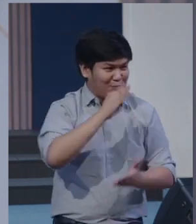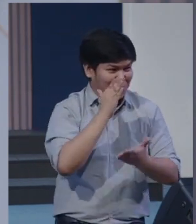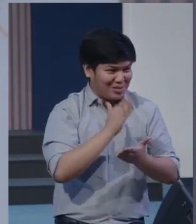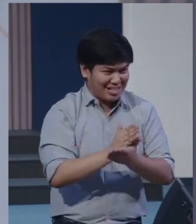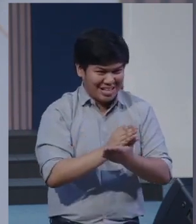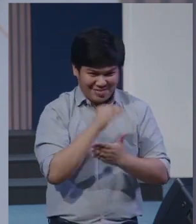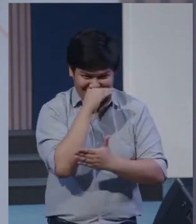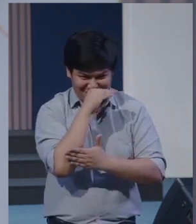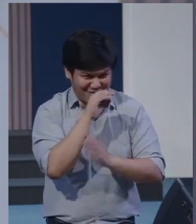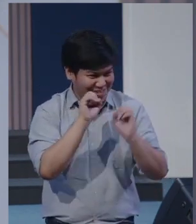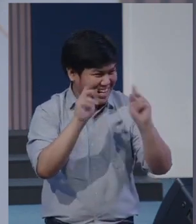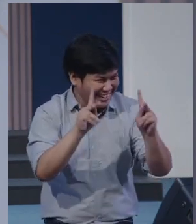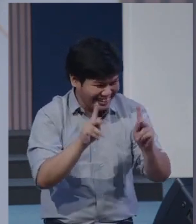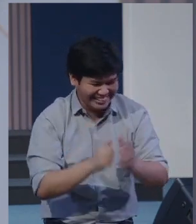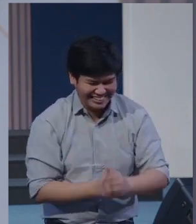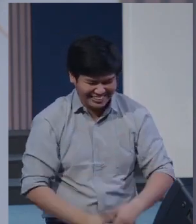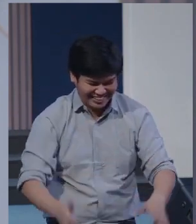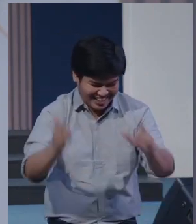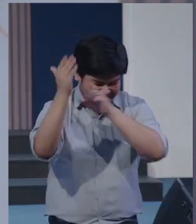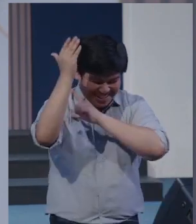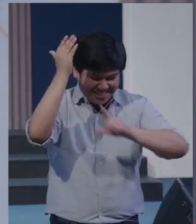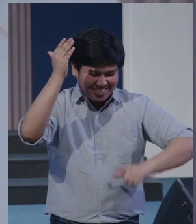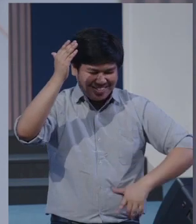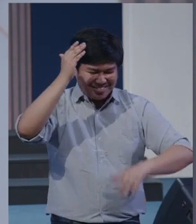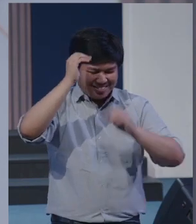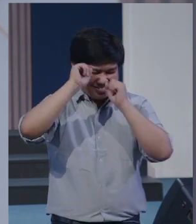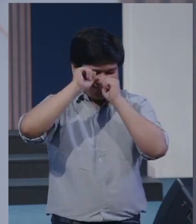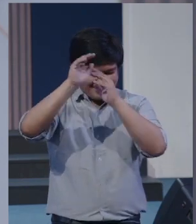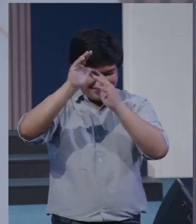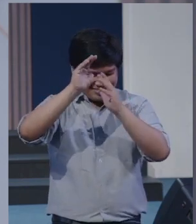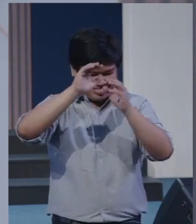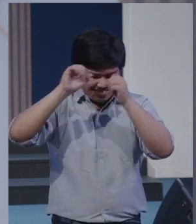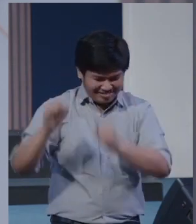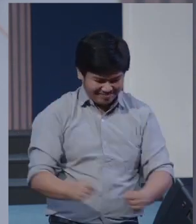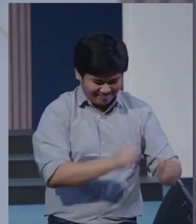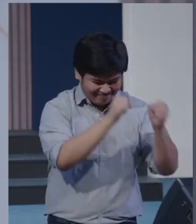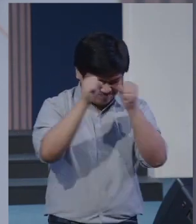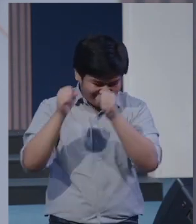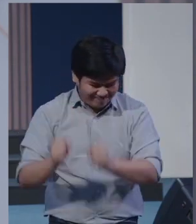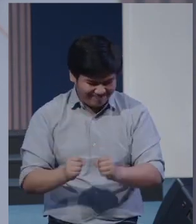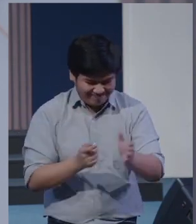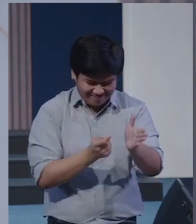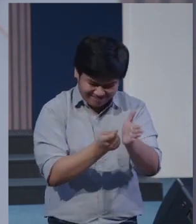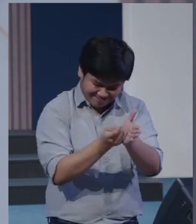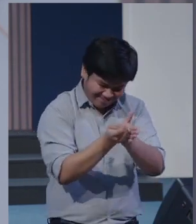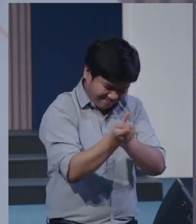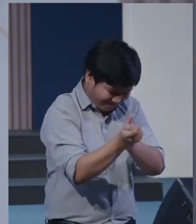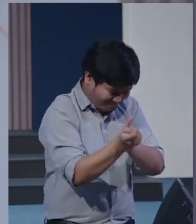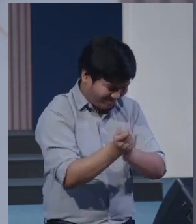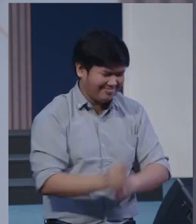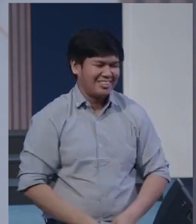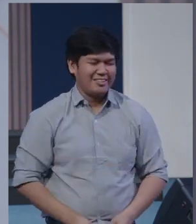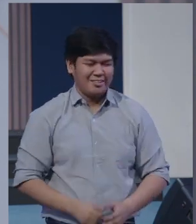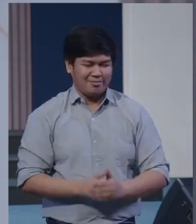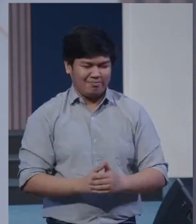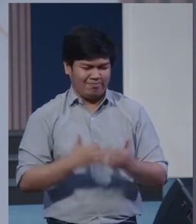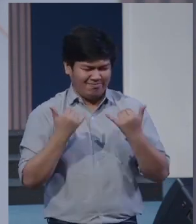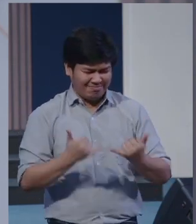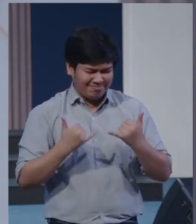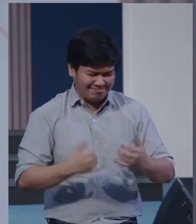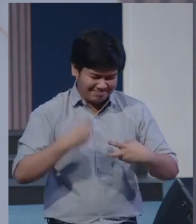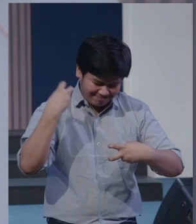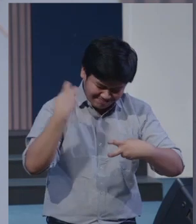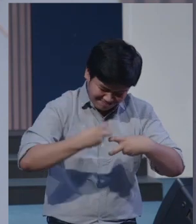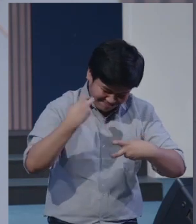O Diyos na makapangyarihan sa lahat Diyos ng katotohanan napakahirap po nitong sermon na